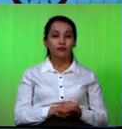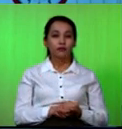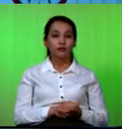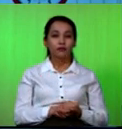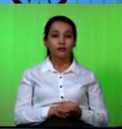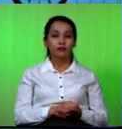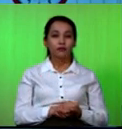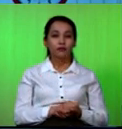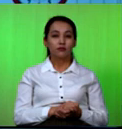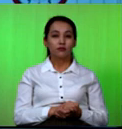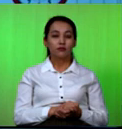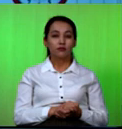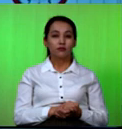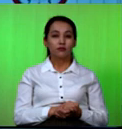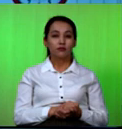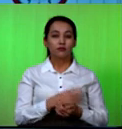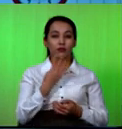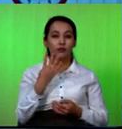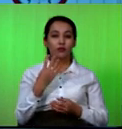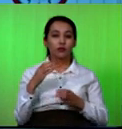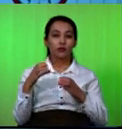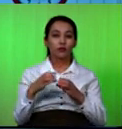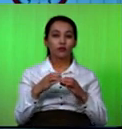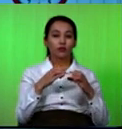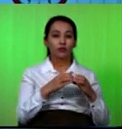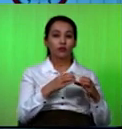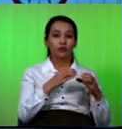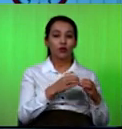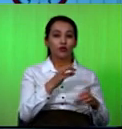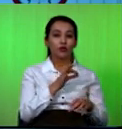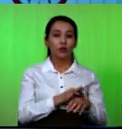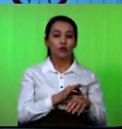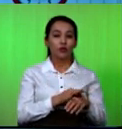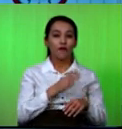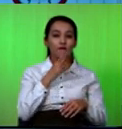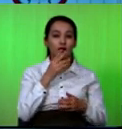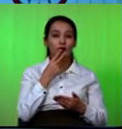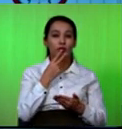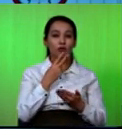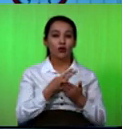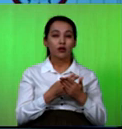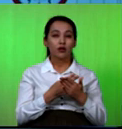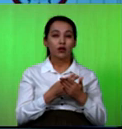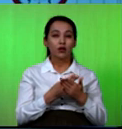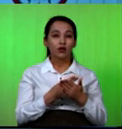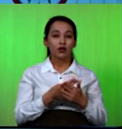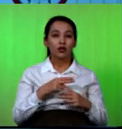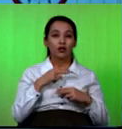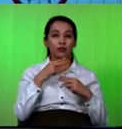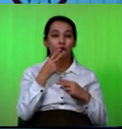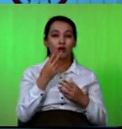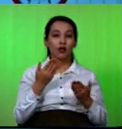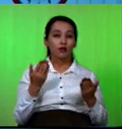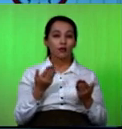Demak, bu yerda tur guruhda soatlar vaqti ko'rsatilgan. E'tibor beringchi, ularning